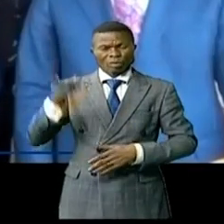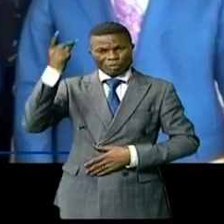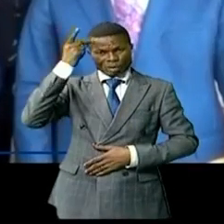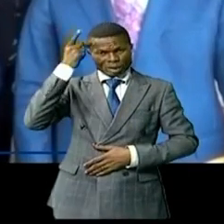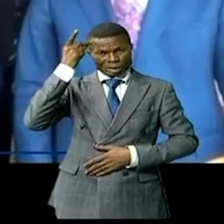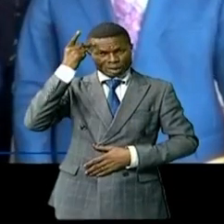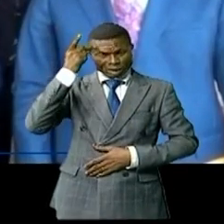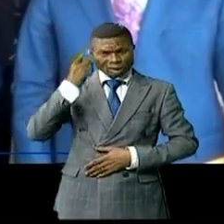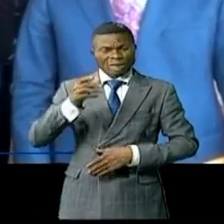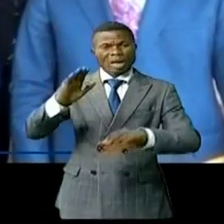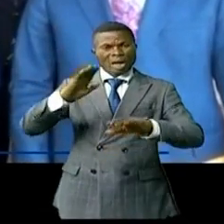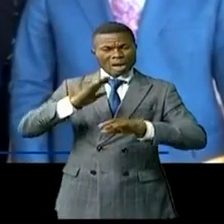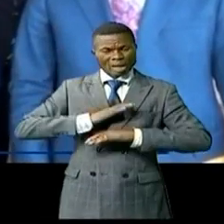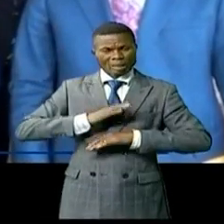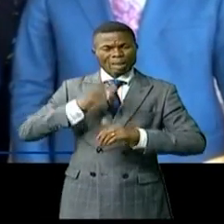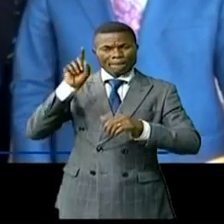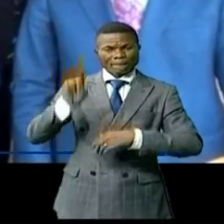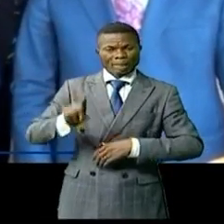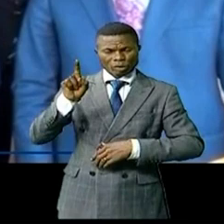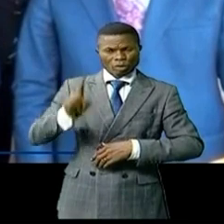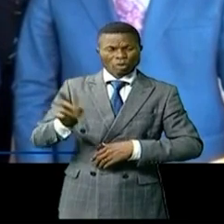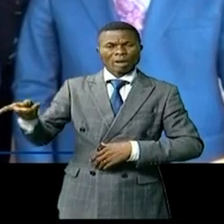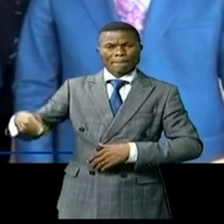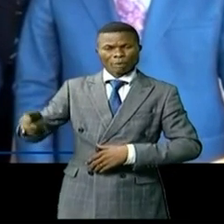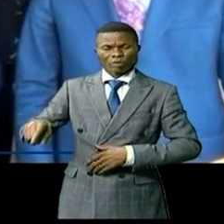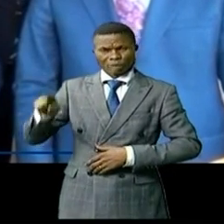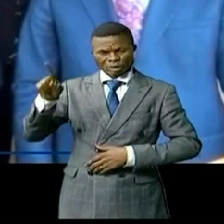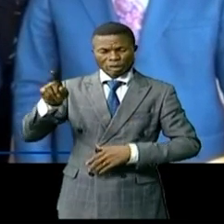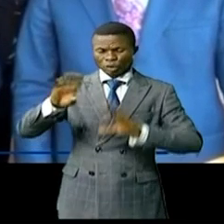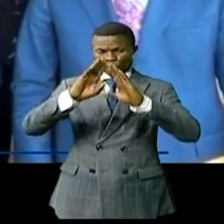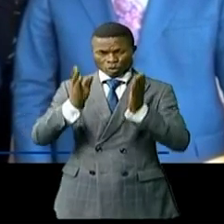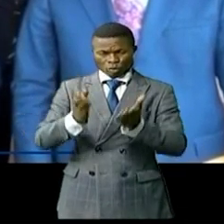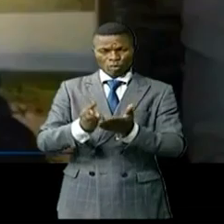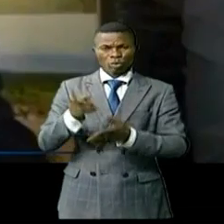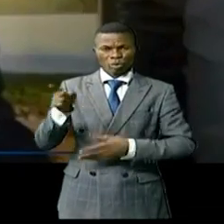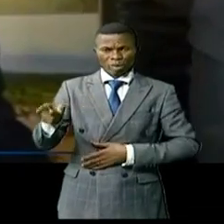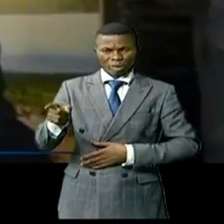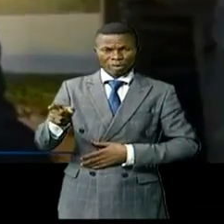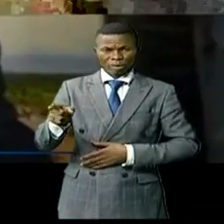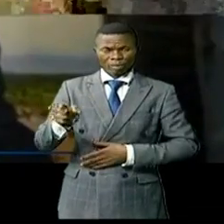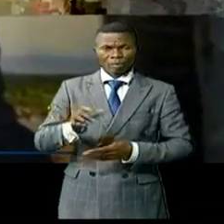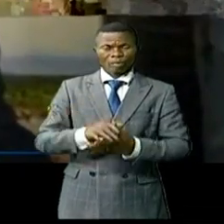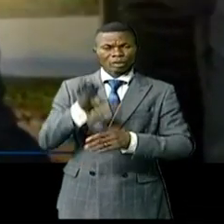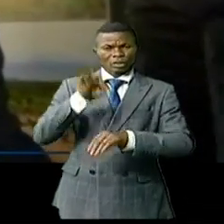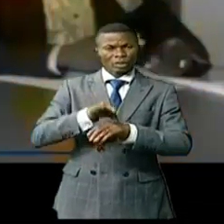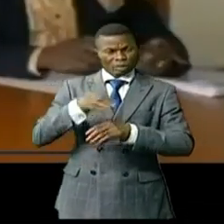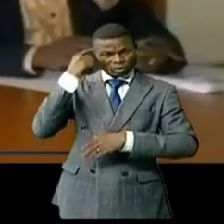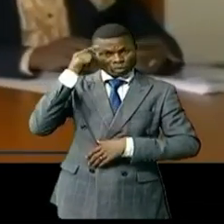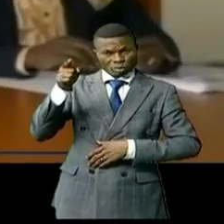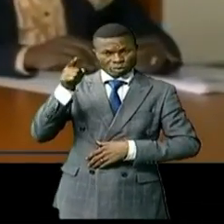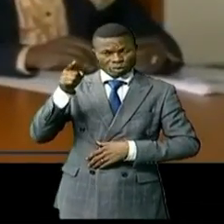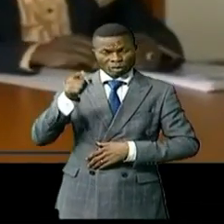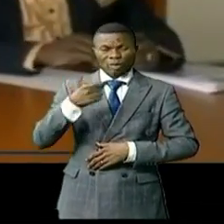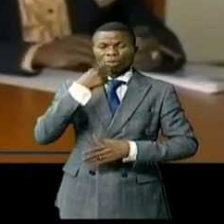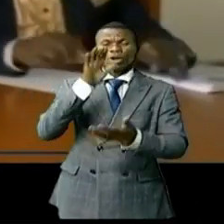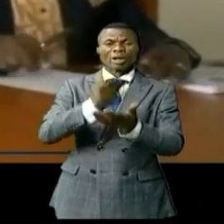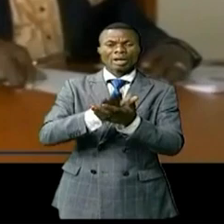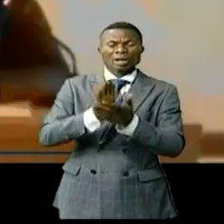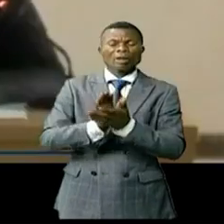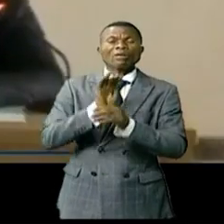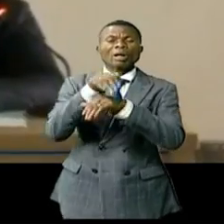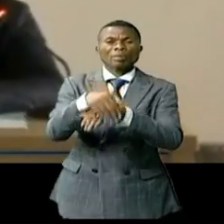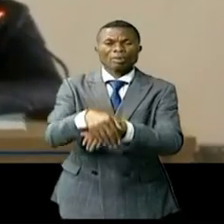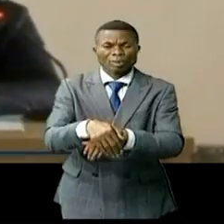à répondre davantage aux besoins de la population des provinces. Occasion pour lui de se féliciter de l'implication